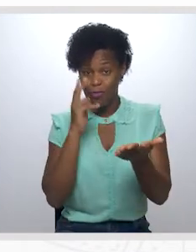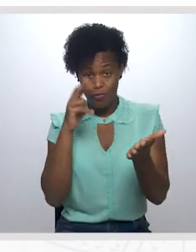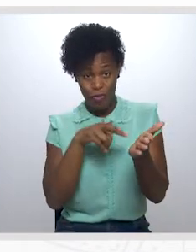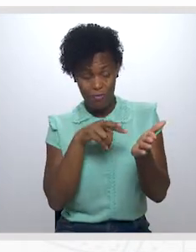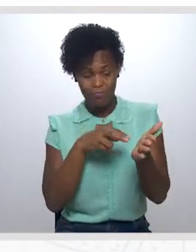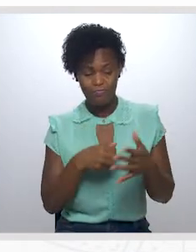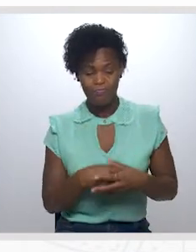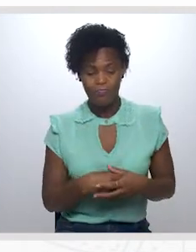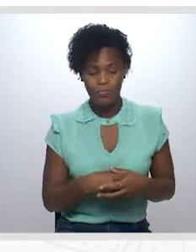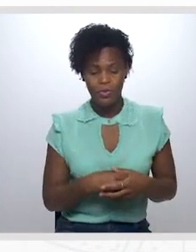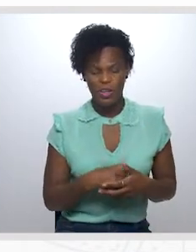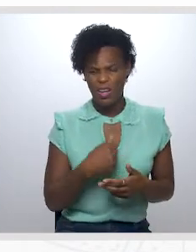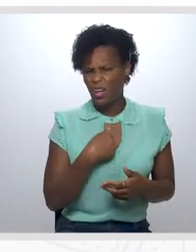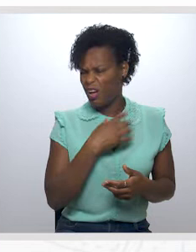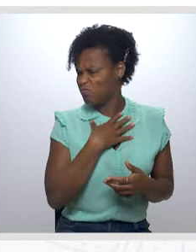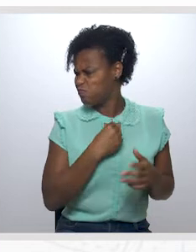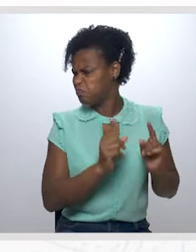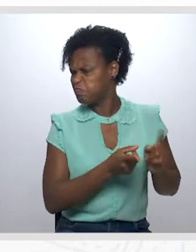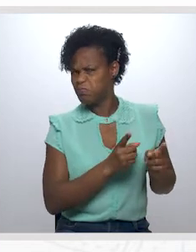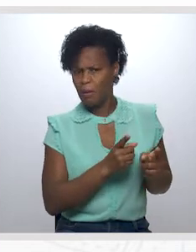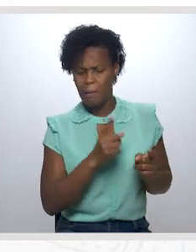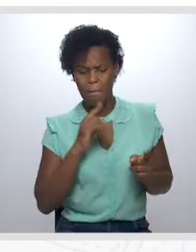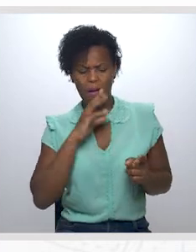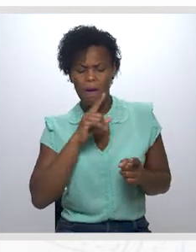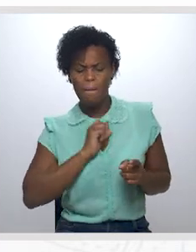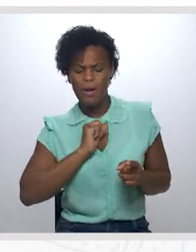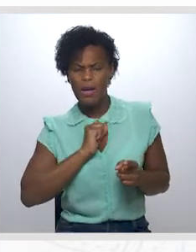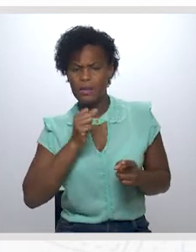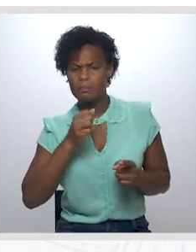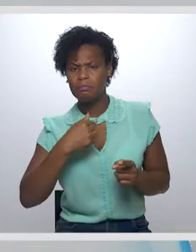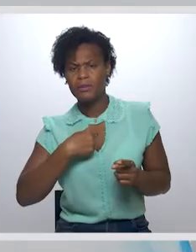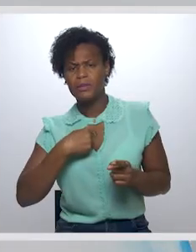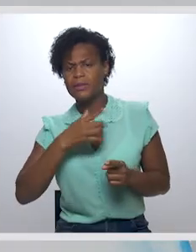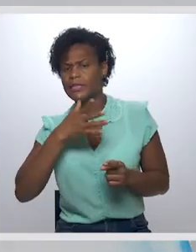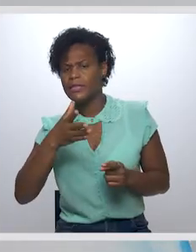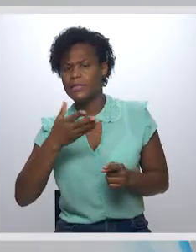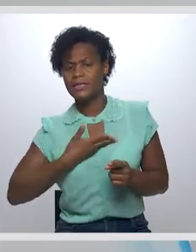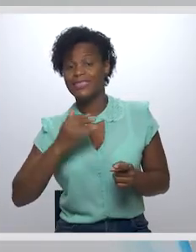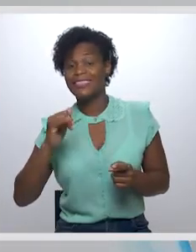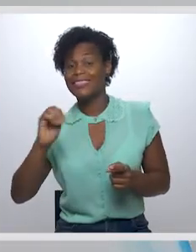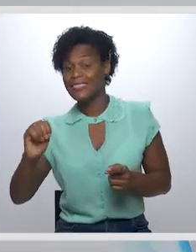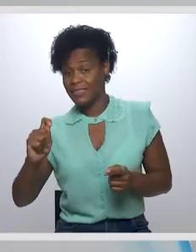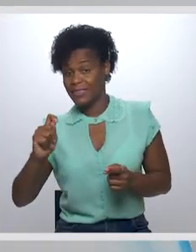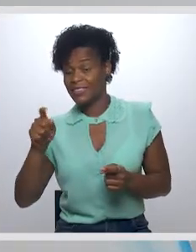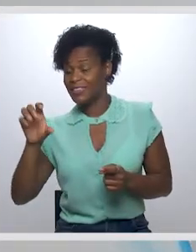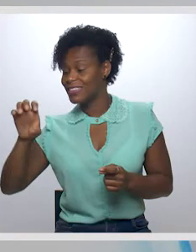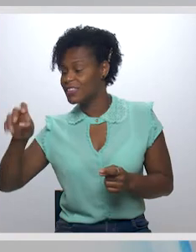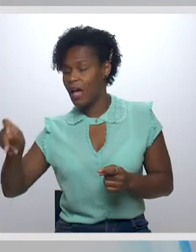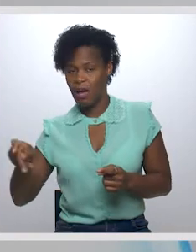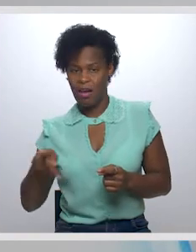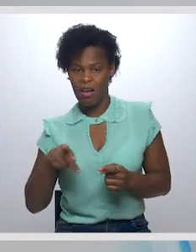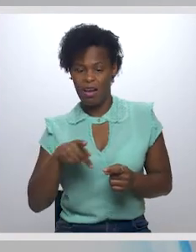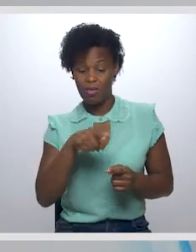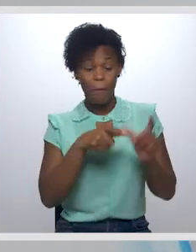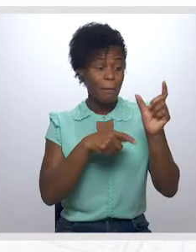là, je déteste que ma mère me dise ça. Vous voyez? Donc, vous avez l'expression « je déteste